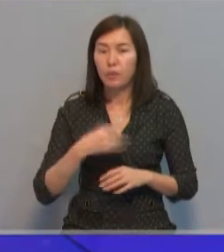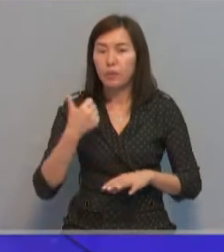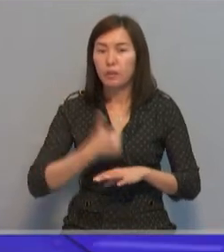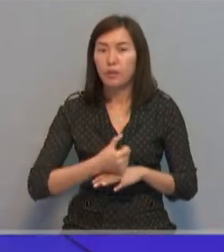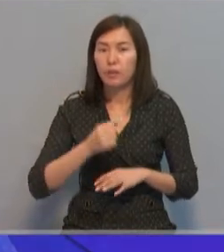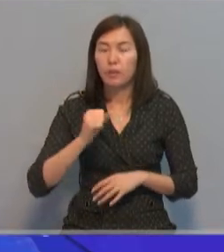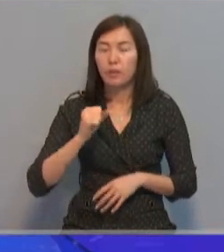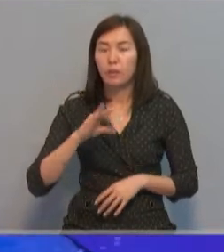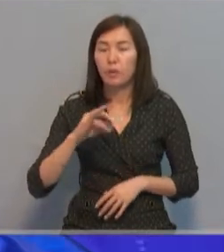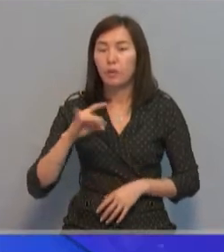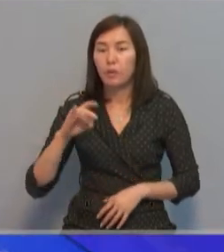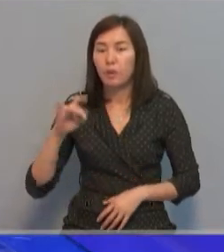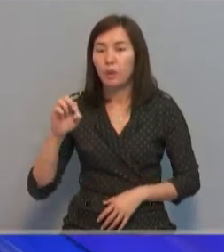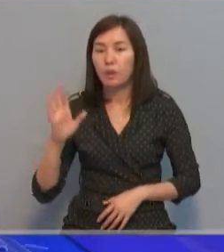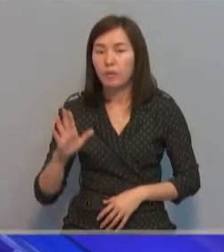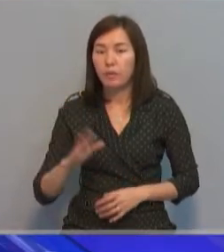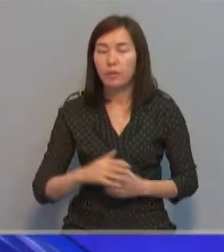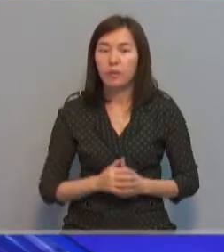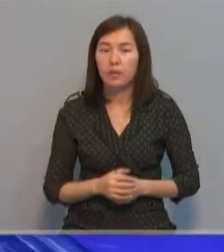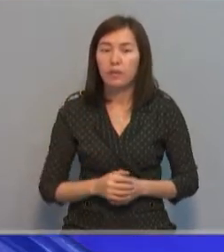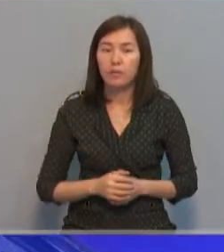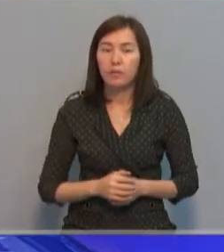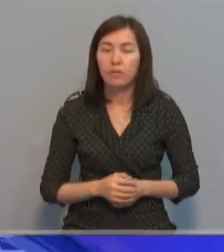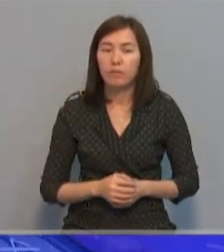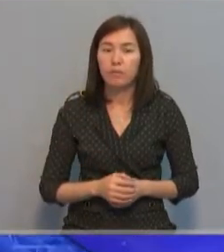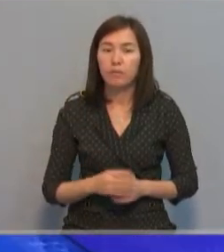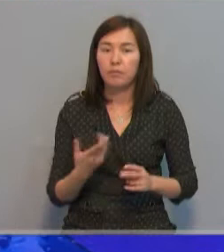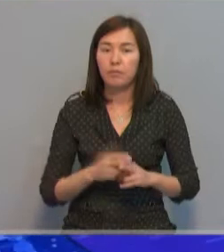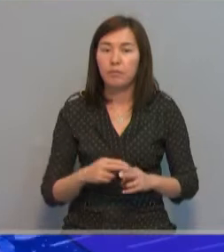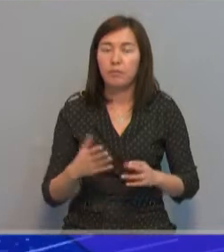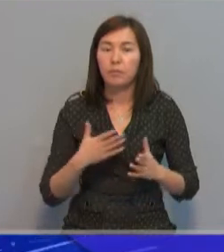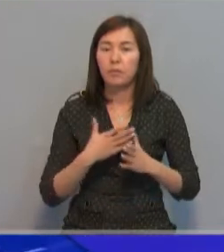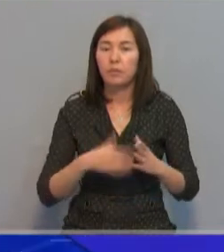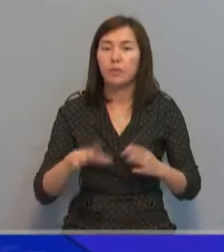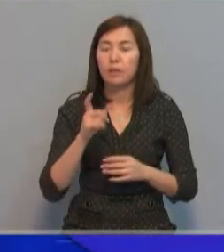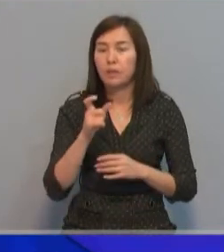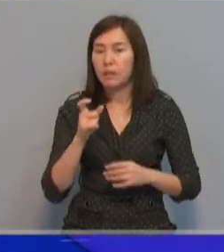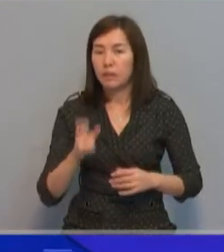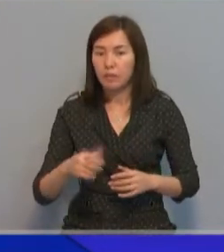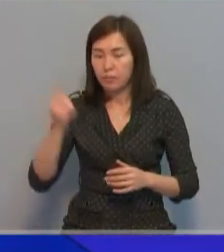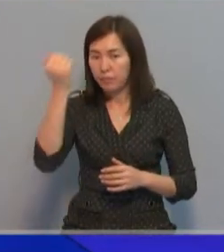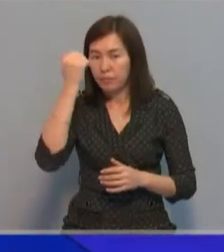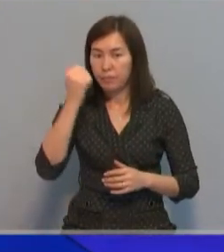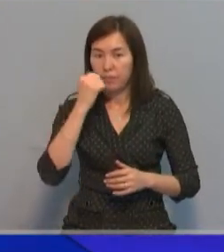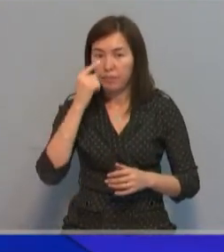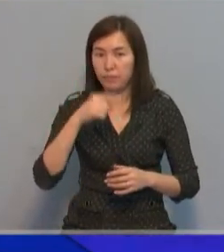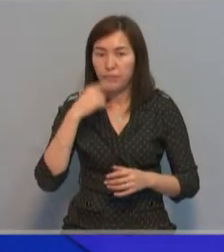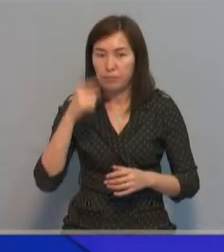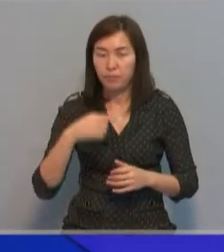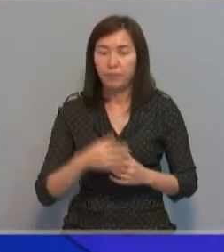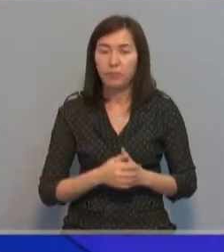әкімі Өмірзақ Естайұлы Шөкей мырзаға, осы мен қолдаған барлық азаматтарға Алланың нұры